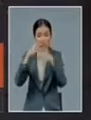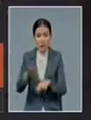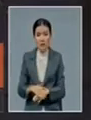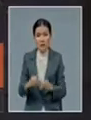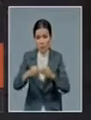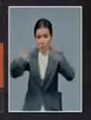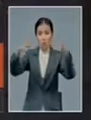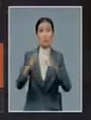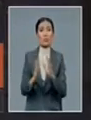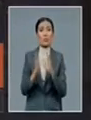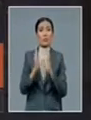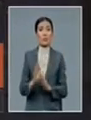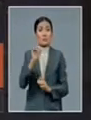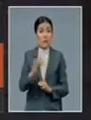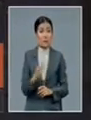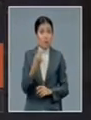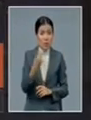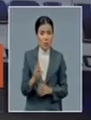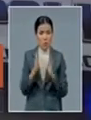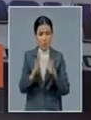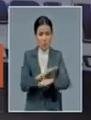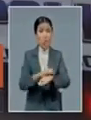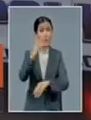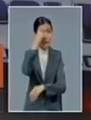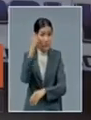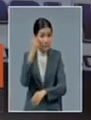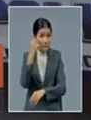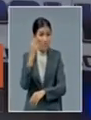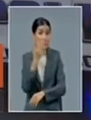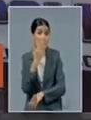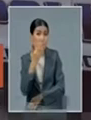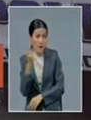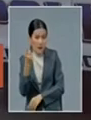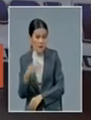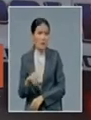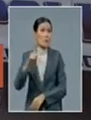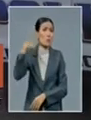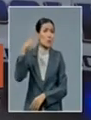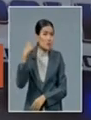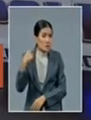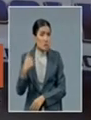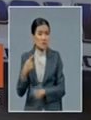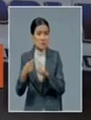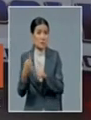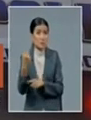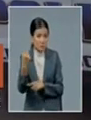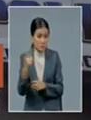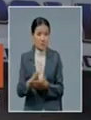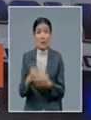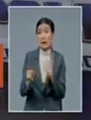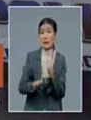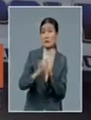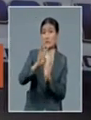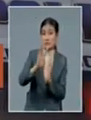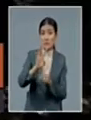2รายเป็นชายผิวสีชาวแอฟริกันอเมริกันแล้วก็บาดเจ็บอีก1รายเป็นหญิงชาวฮิสแปนิกค่ะ ค่ะส่วนครั้งที่4เนี่ยนะค